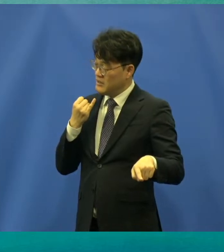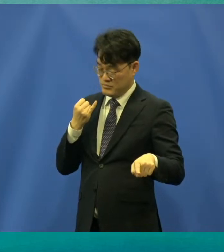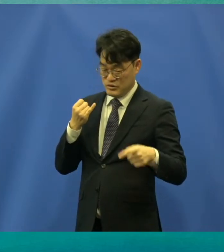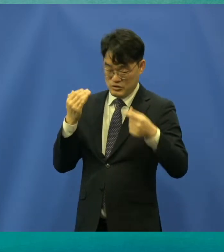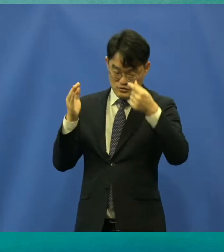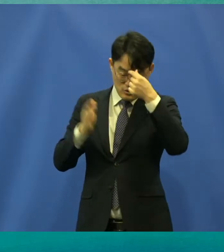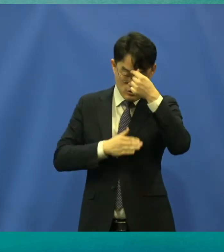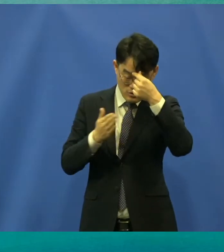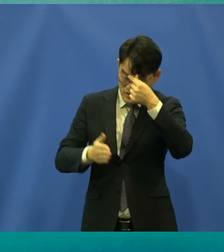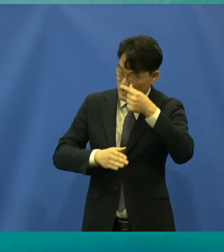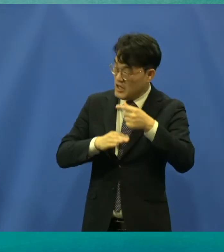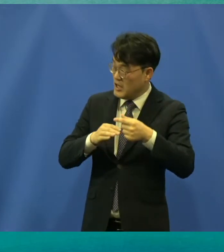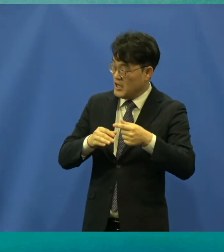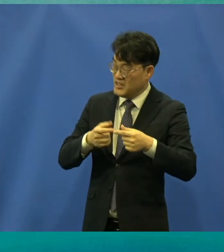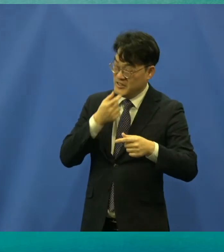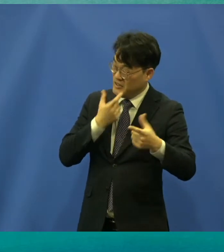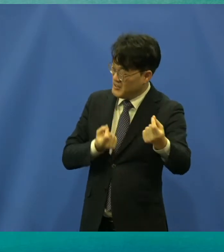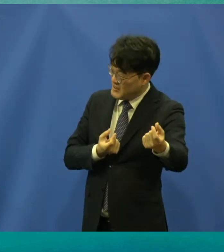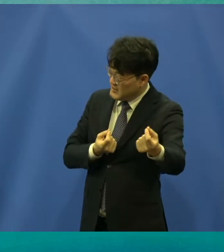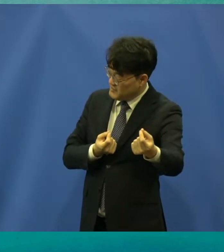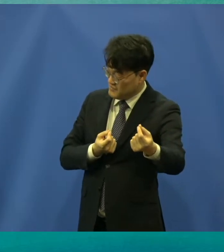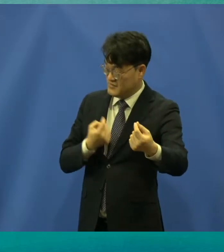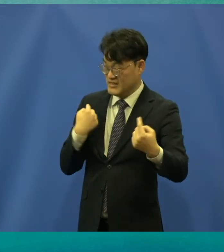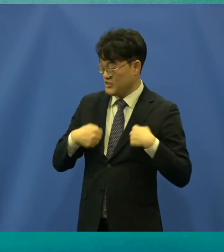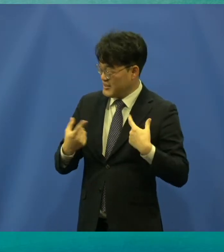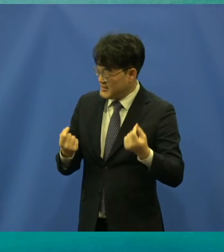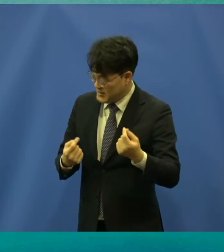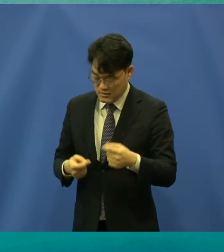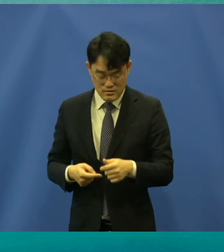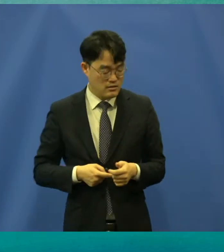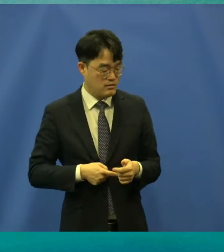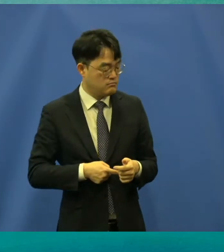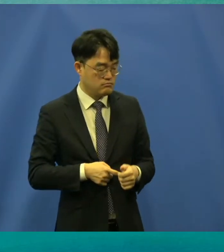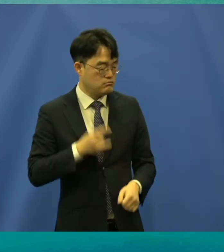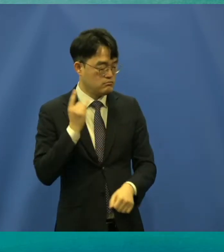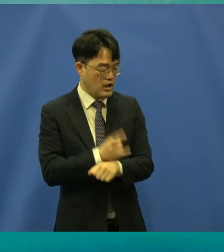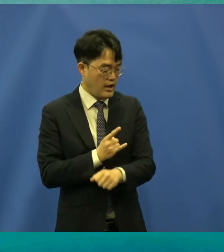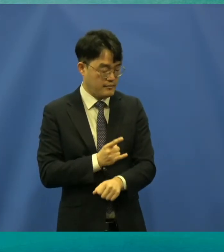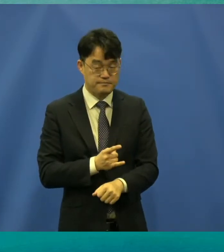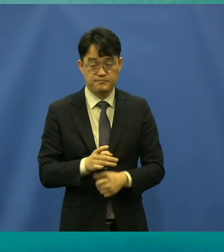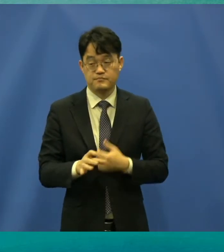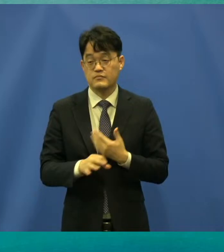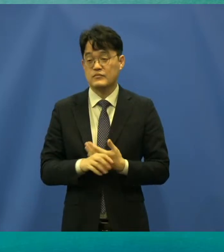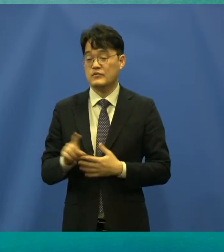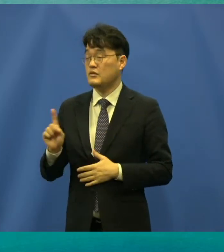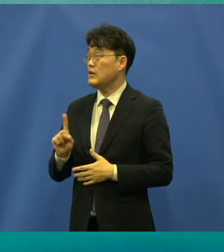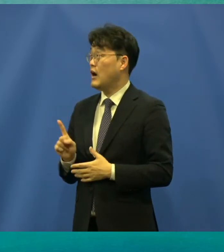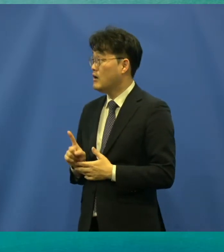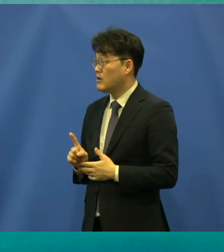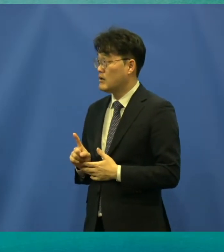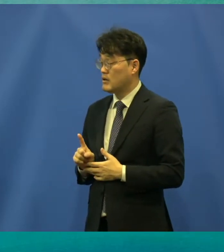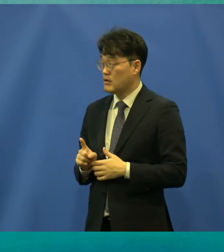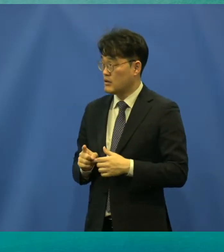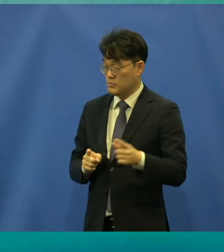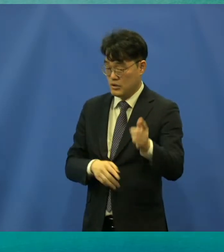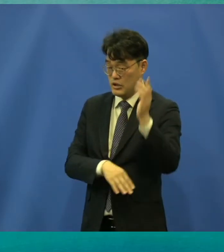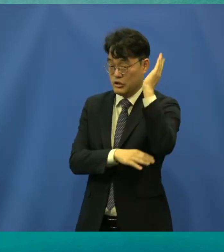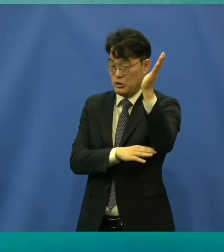성도들이 안 좋아할 것 같은데요? 그래도 해라. 그러면 설교의 인기가 떨어지는데요? 그래도 해라.